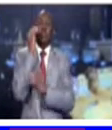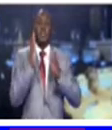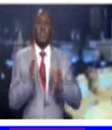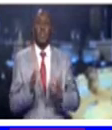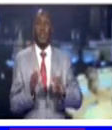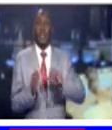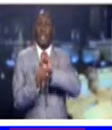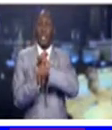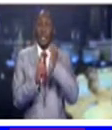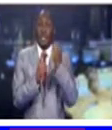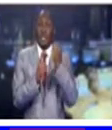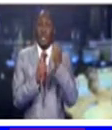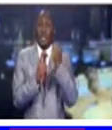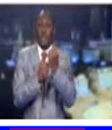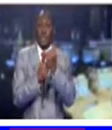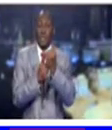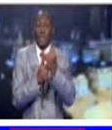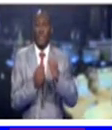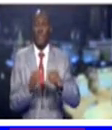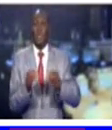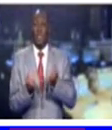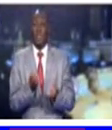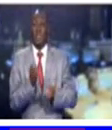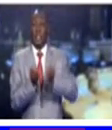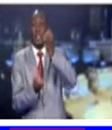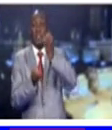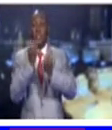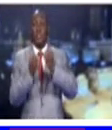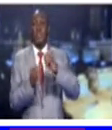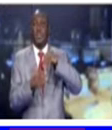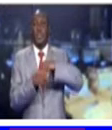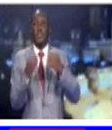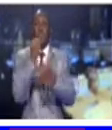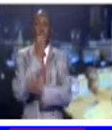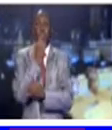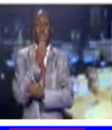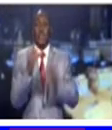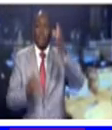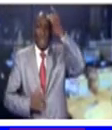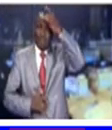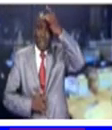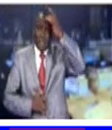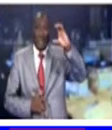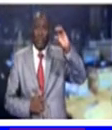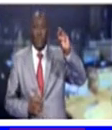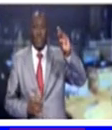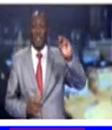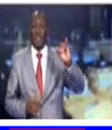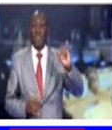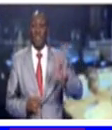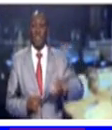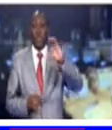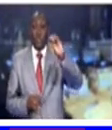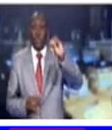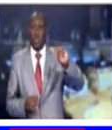la suite nouveau jean dans notre pays est la maladie à colonnades convives